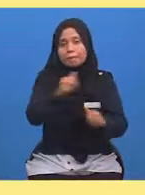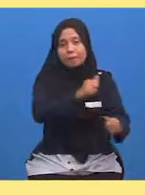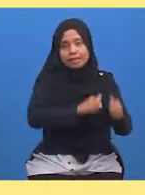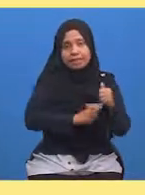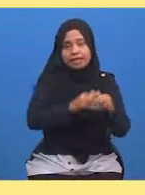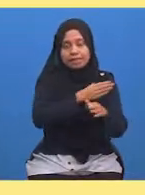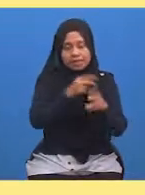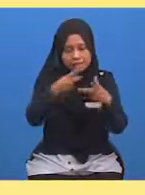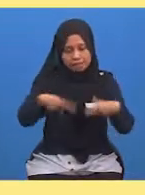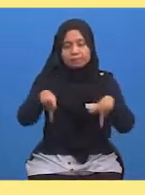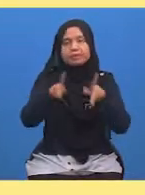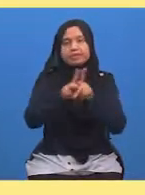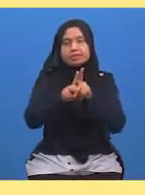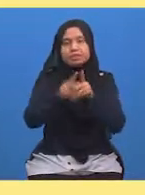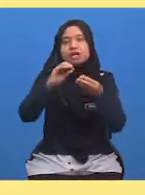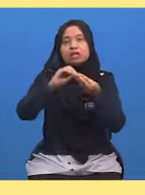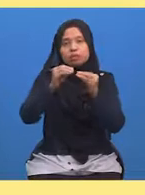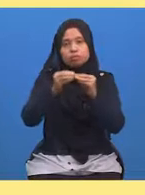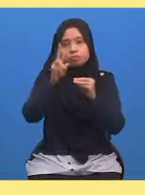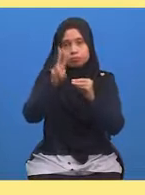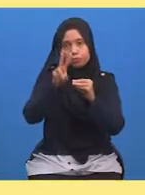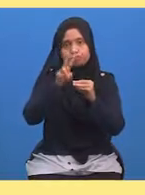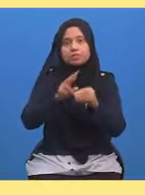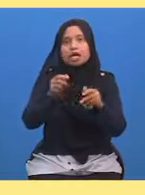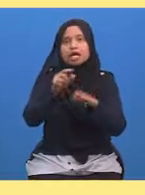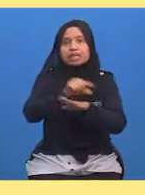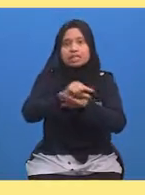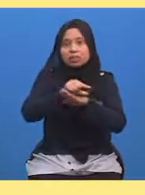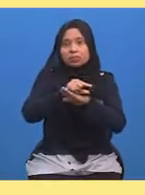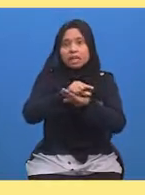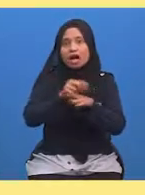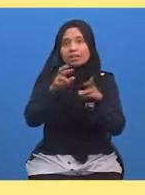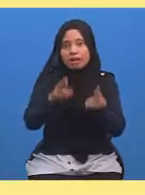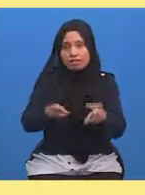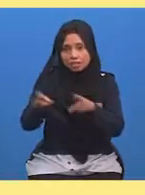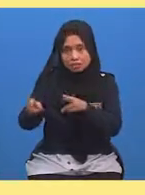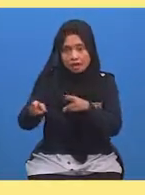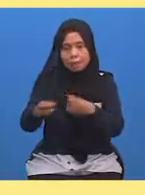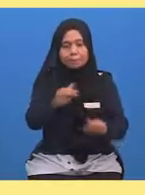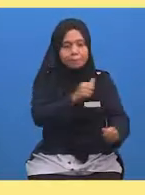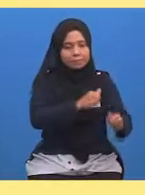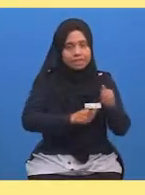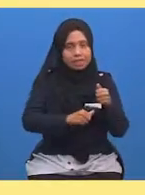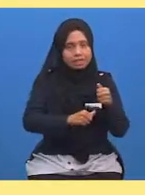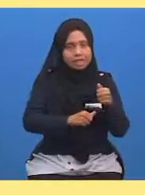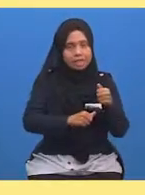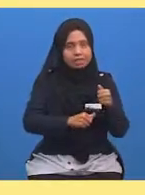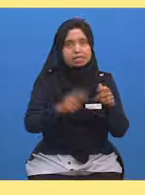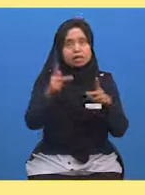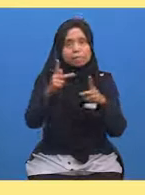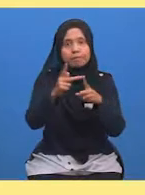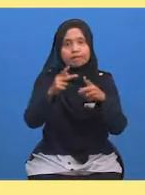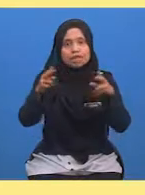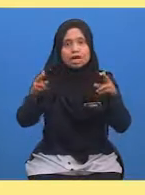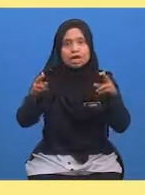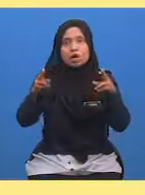kepentingannya. Yang kedua, kegunaan rancangan perniagaan kepada usahawan dan